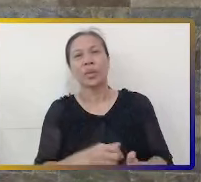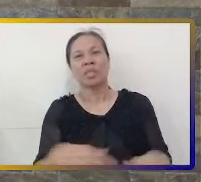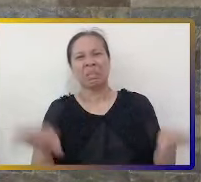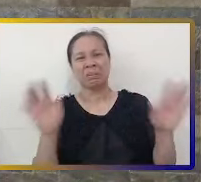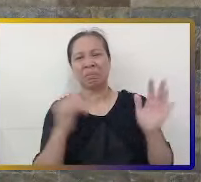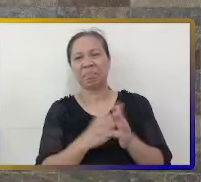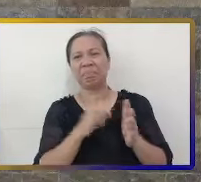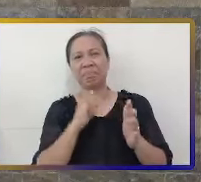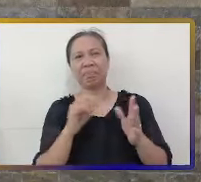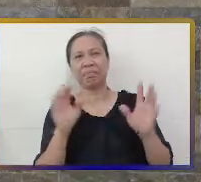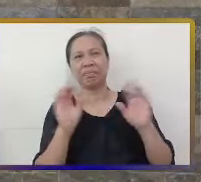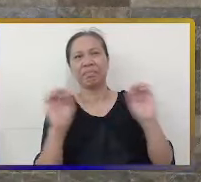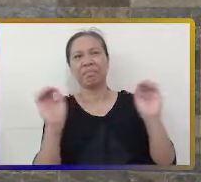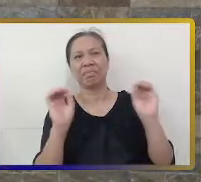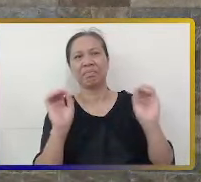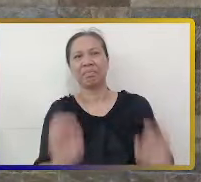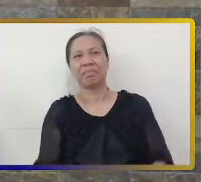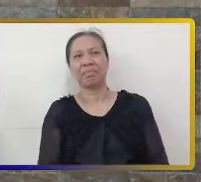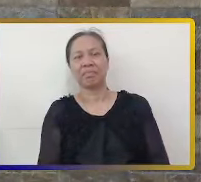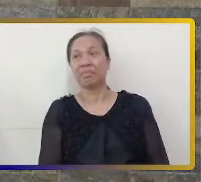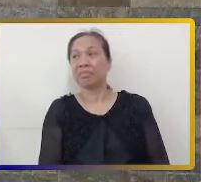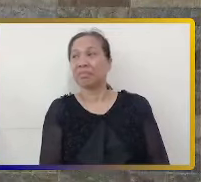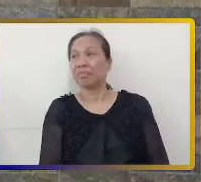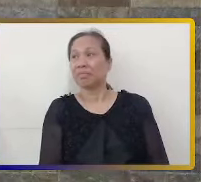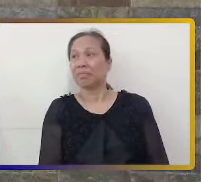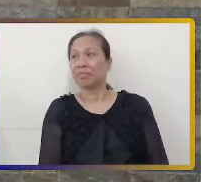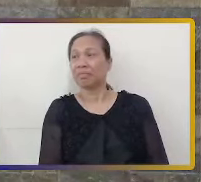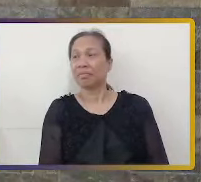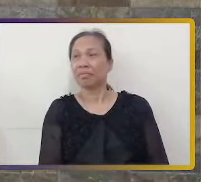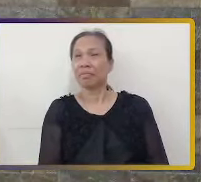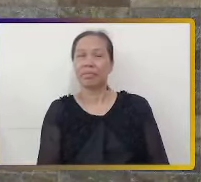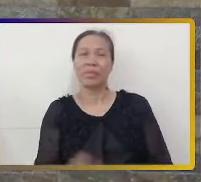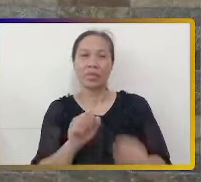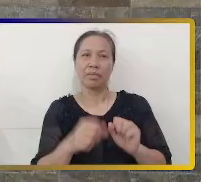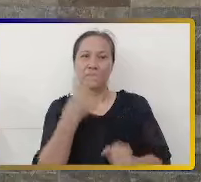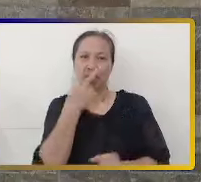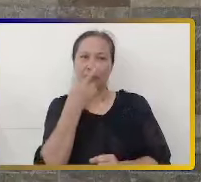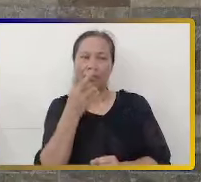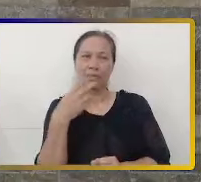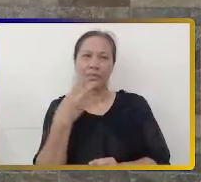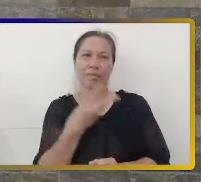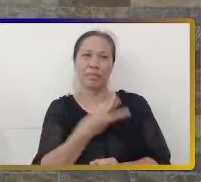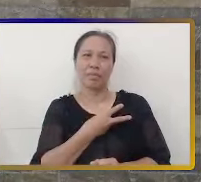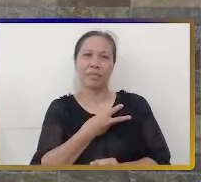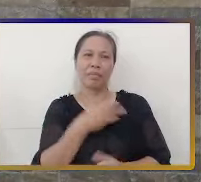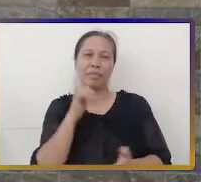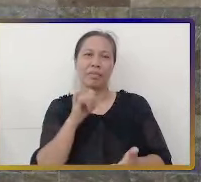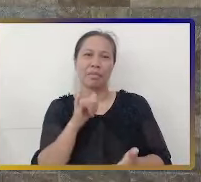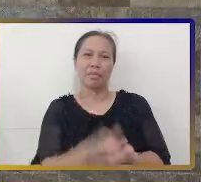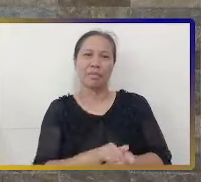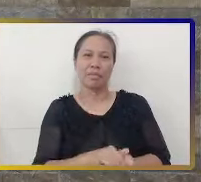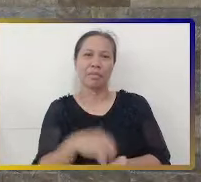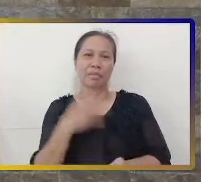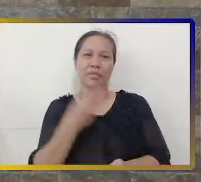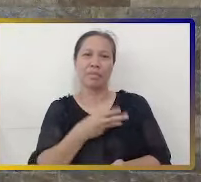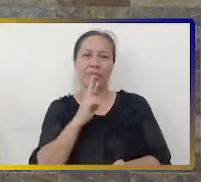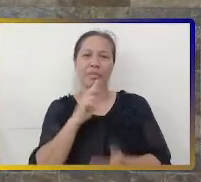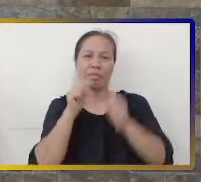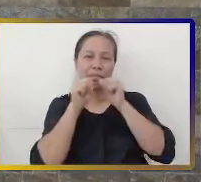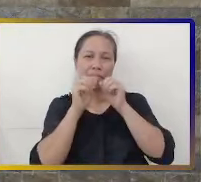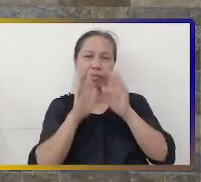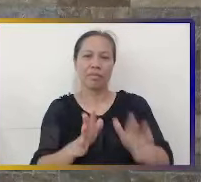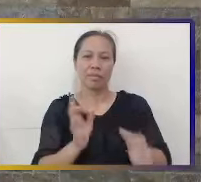nothing that's Nothing you see kaya Makikita niyo ganon na lamang ka bless mga kapatid pagka